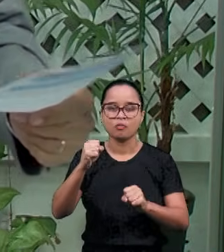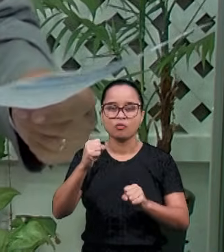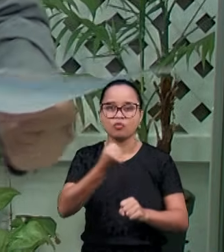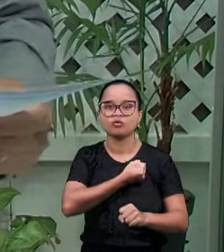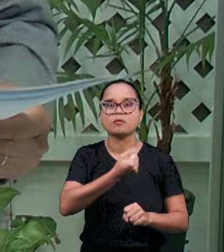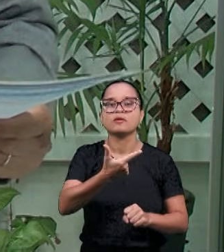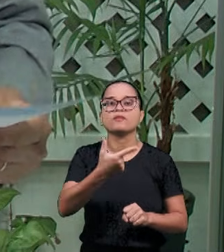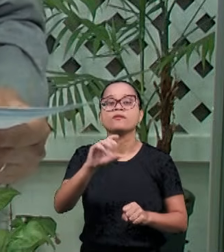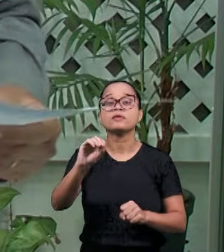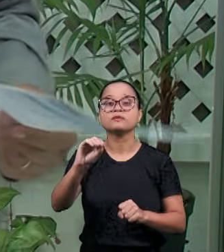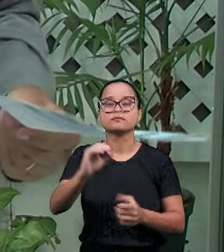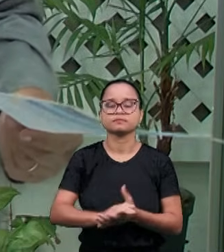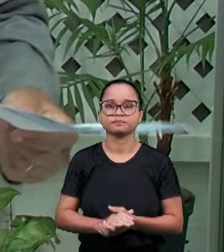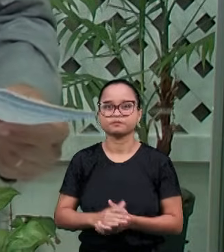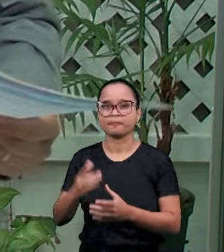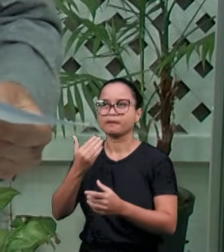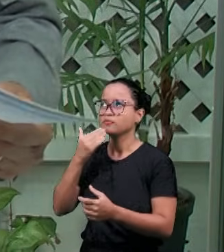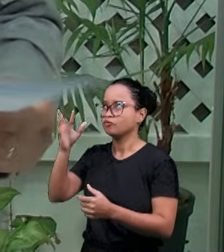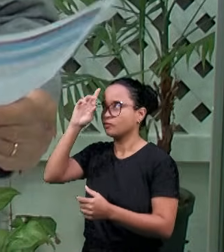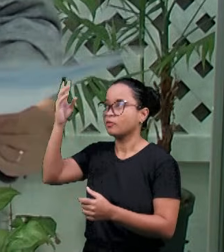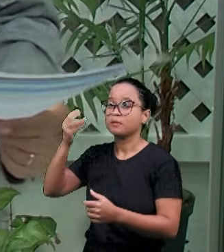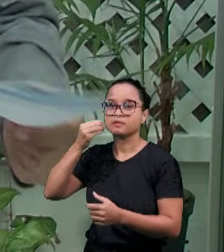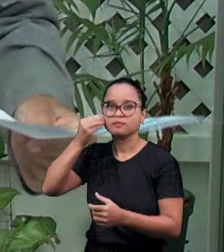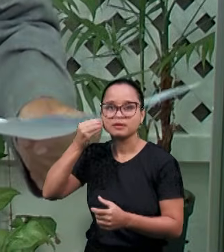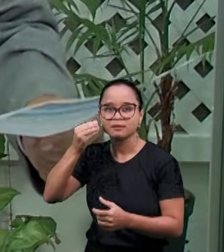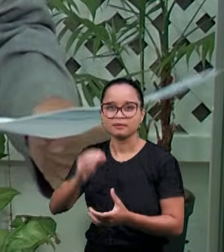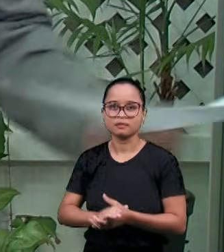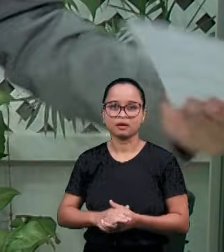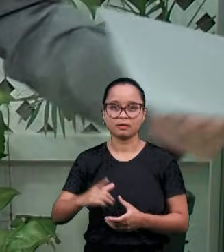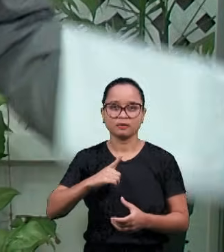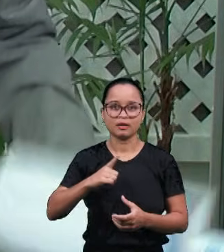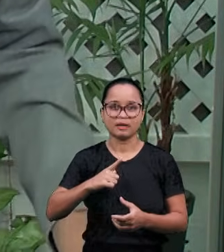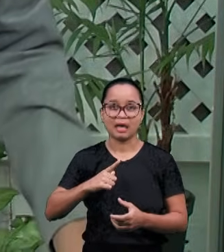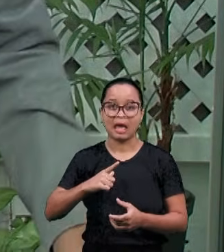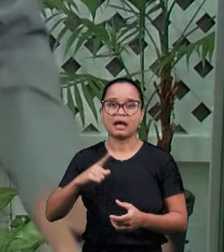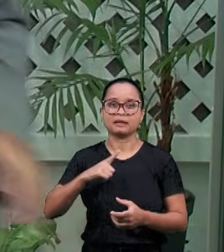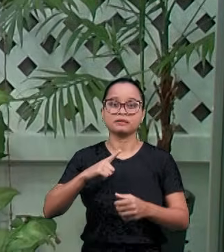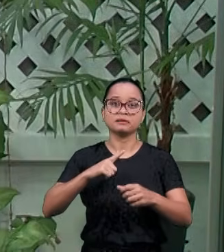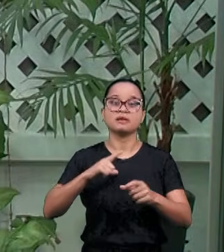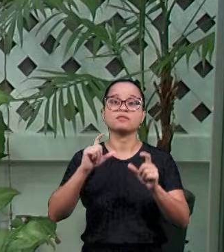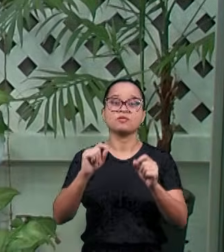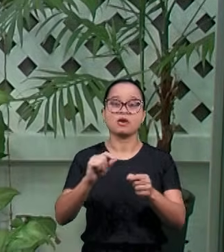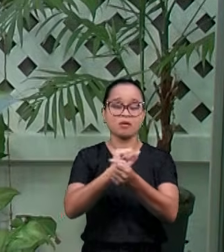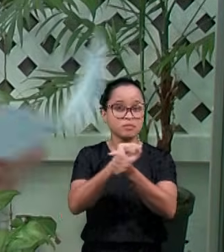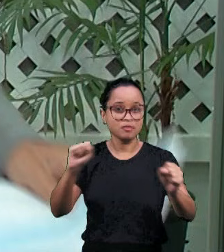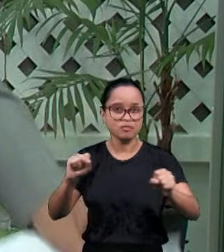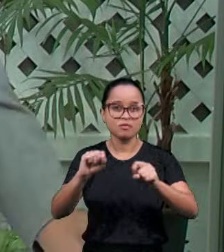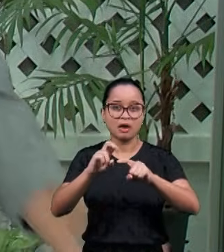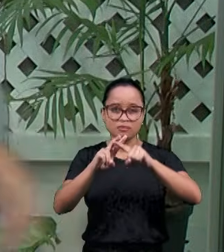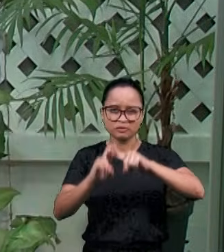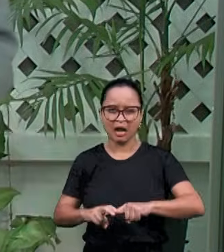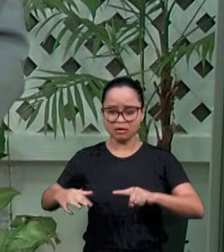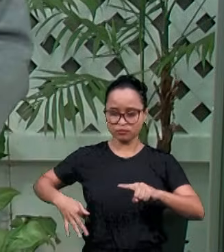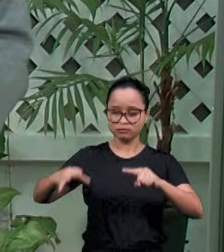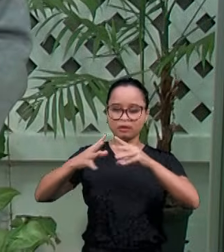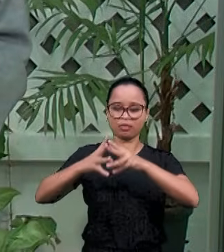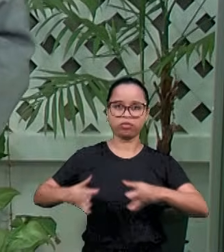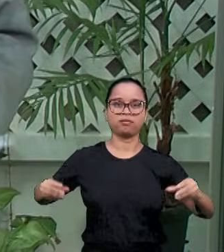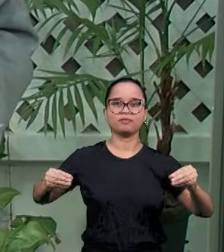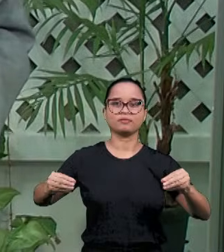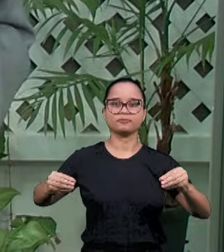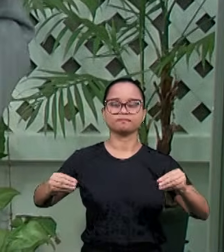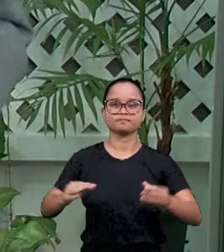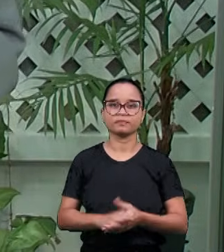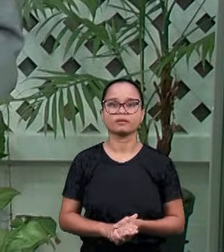Seigneur pour lui donner une expérience. Et elle a eu une grande délivrance. Mes frères, ainsi Dieu opère, je ne vais pas lire le reste.